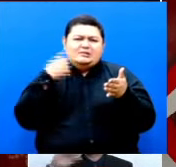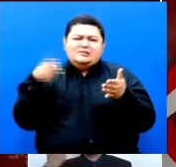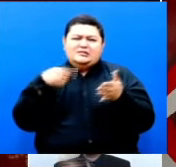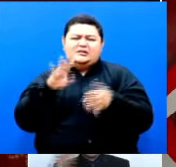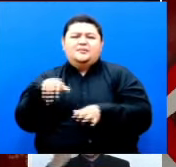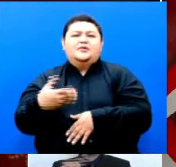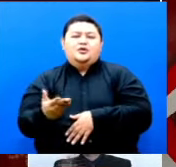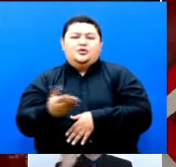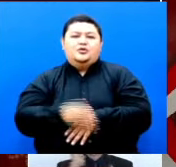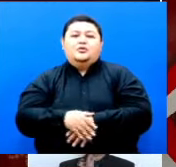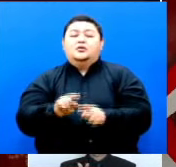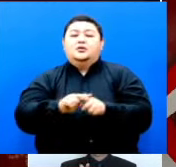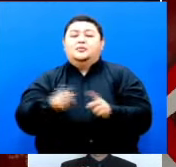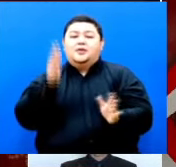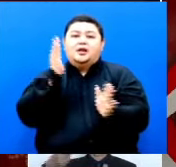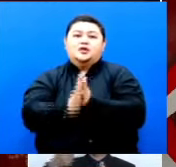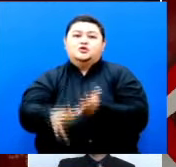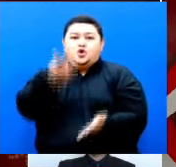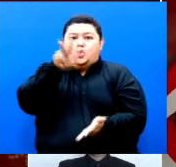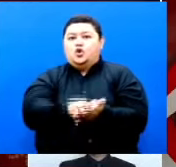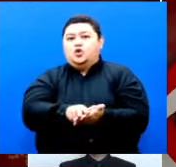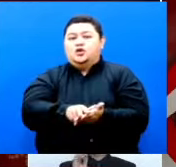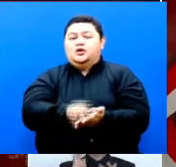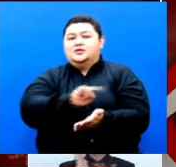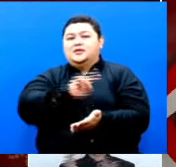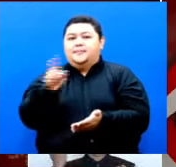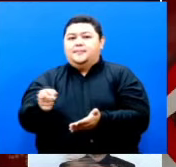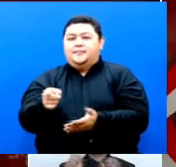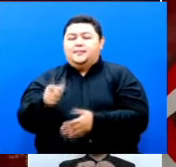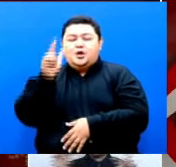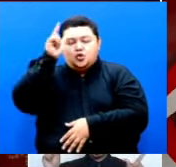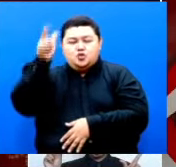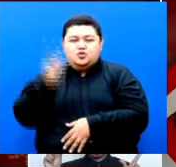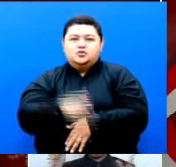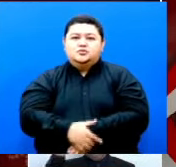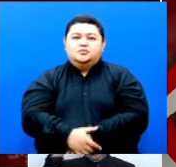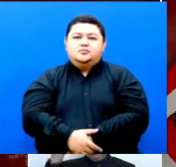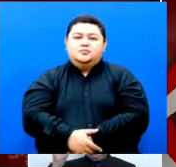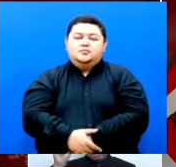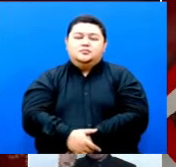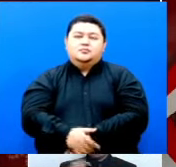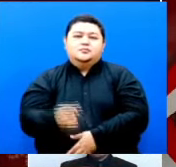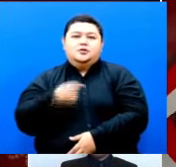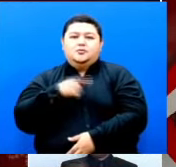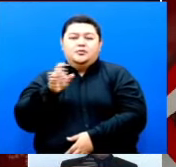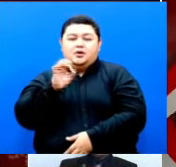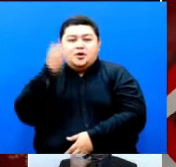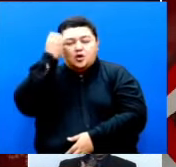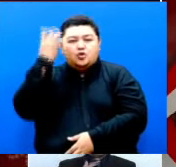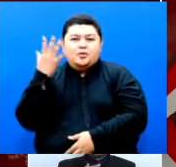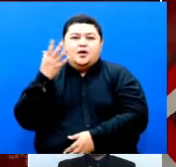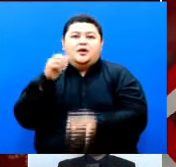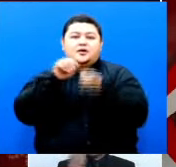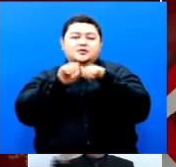tahunan,dengan kontraklangsunghinggalulus.Kami tidakakan